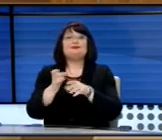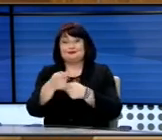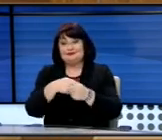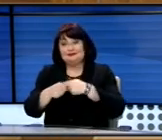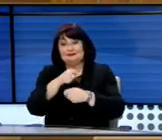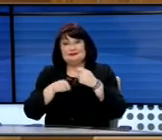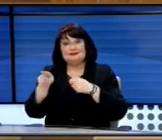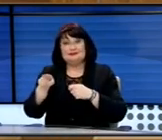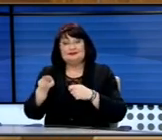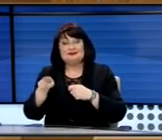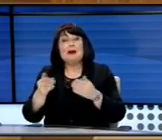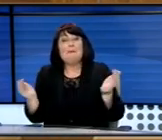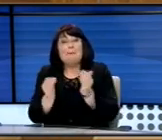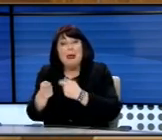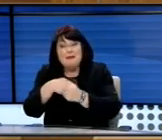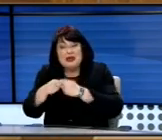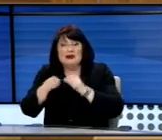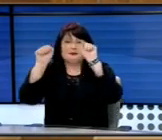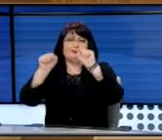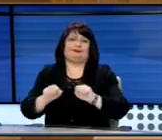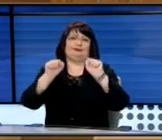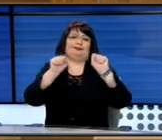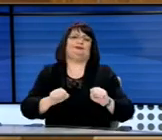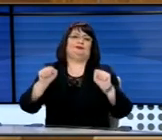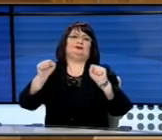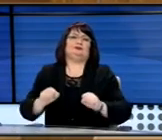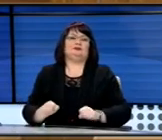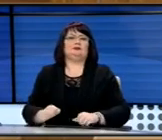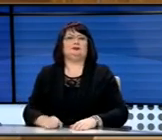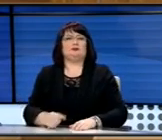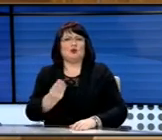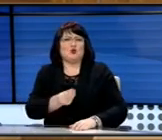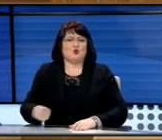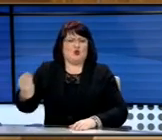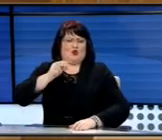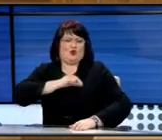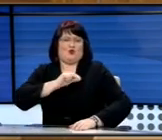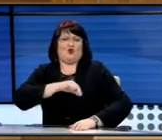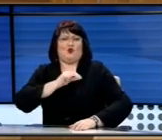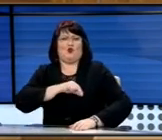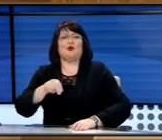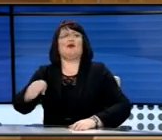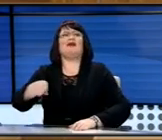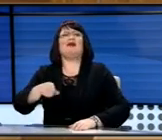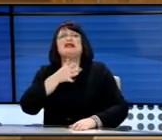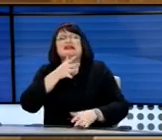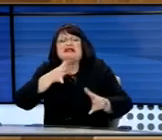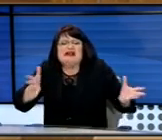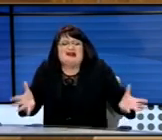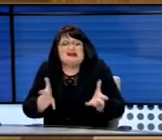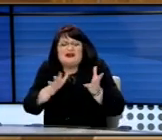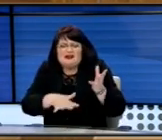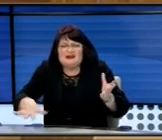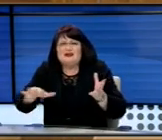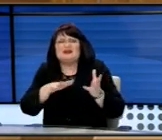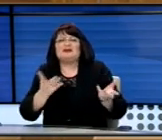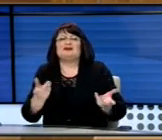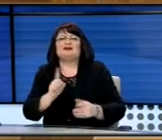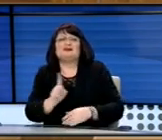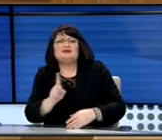δεκάδες χιλιάδες μικρές επιχειρήσεις, ενώ τα μεγάλα κέρδη του βασίζονται στις άθλιες συνθήκες εργασίας